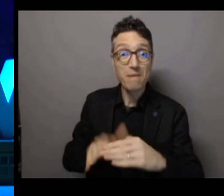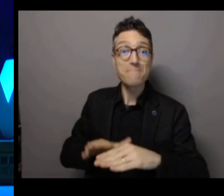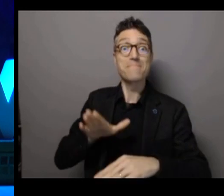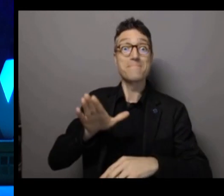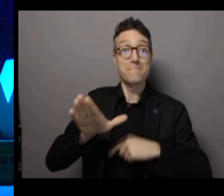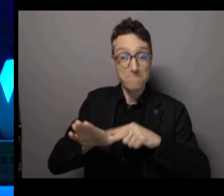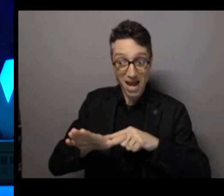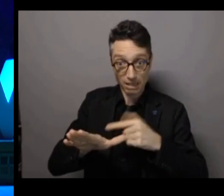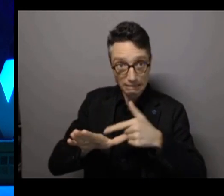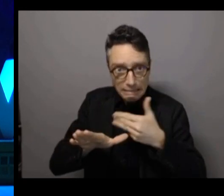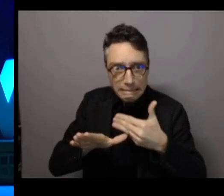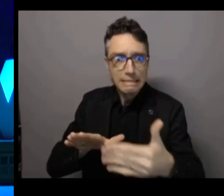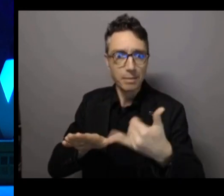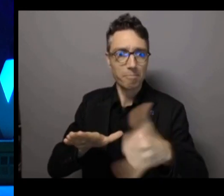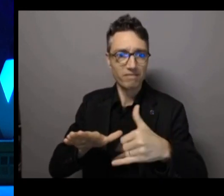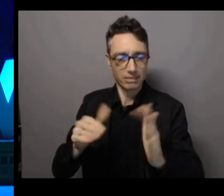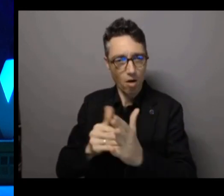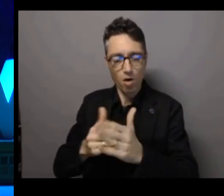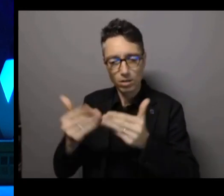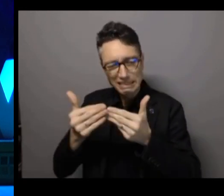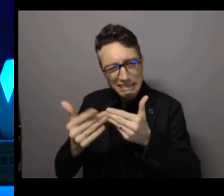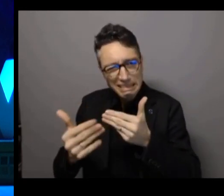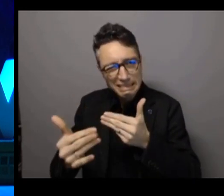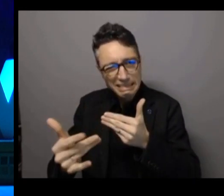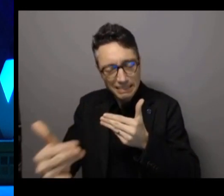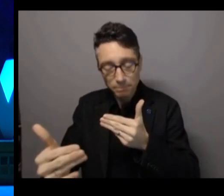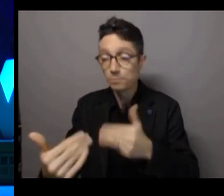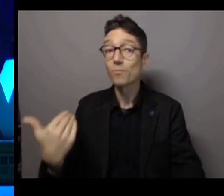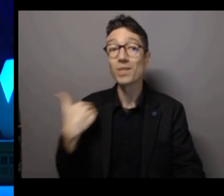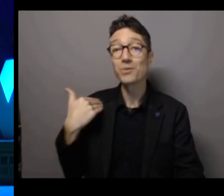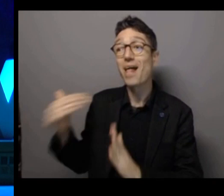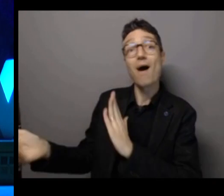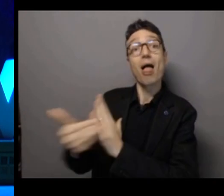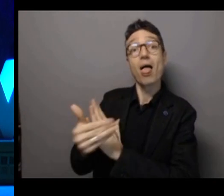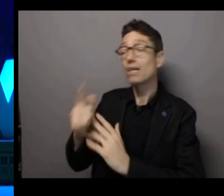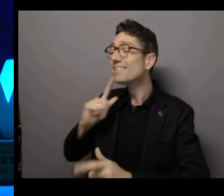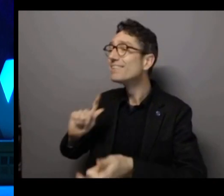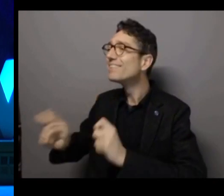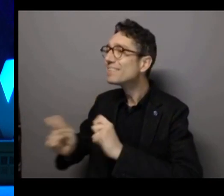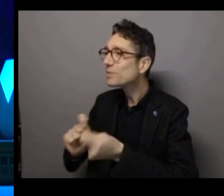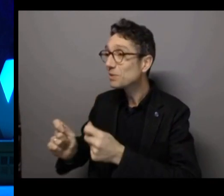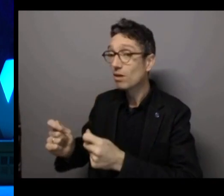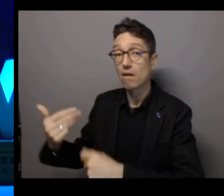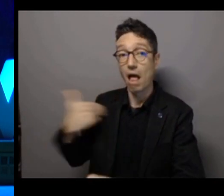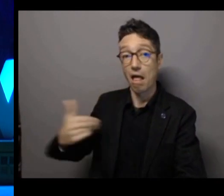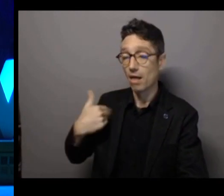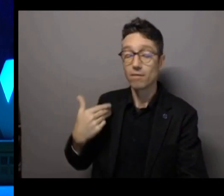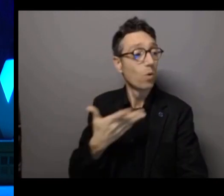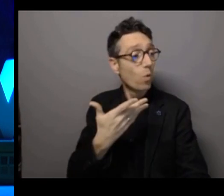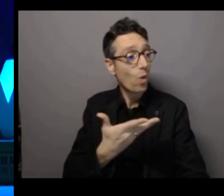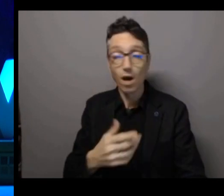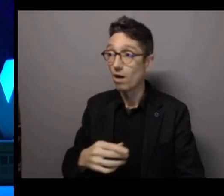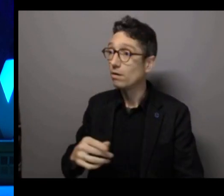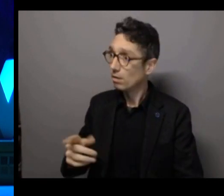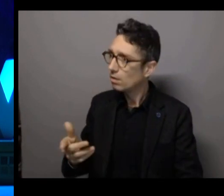avec certaines personnes qui me disent « Madame, il va falloir continuer après, parce qu'il y a encore beaucoup à faire. »